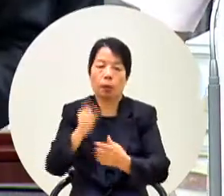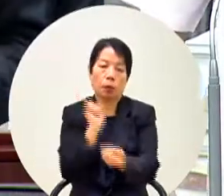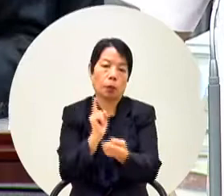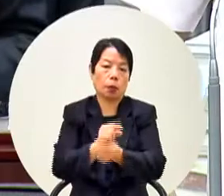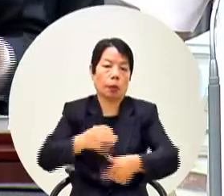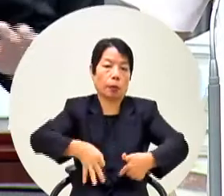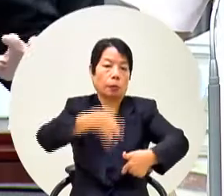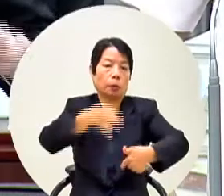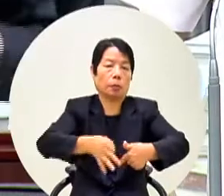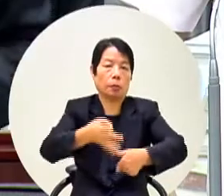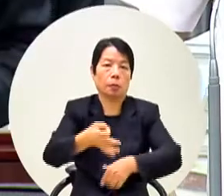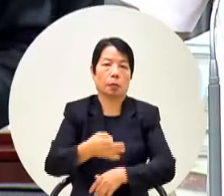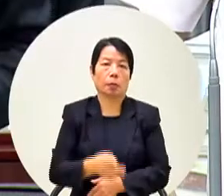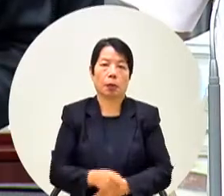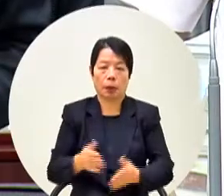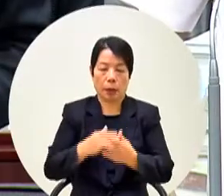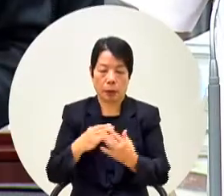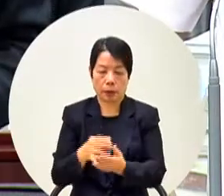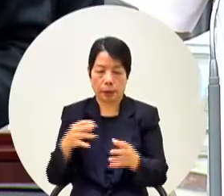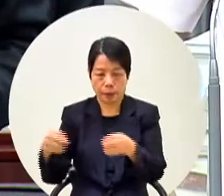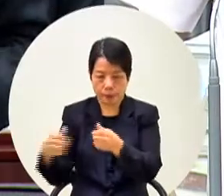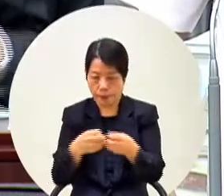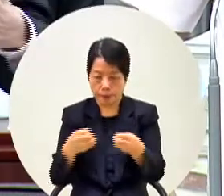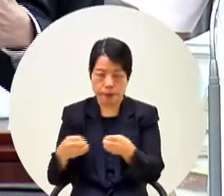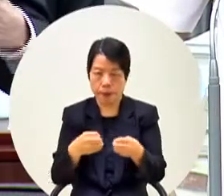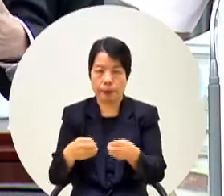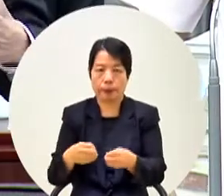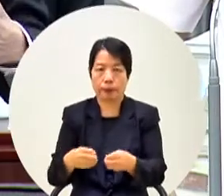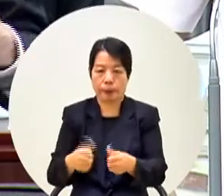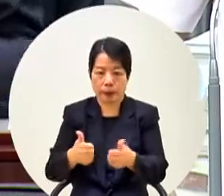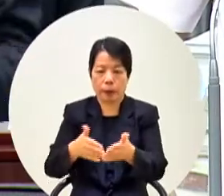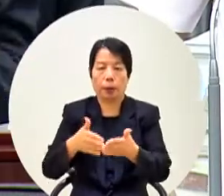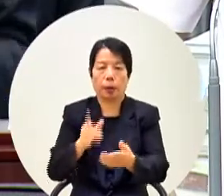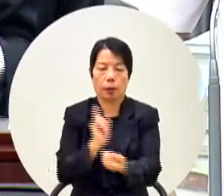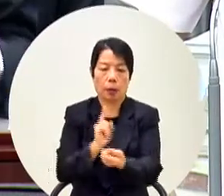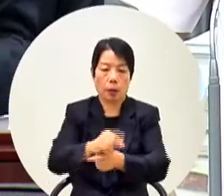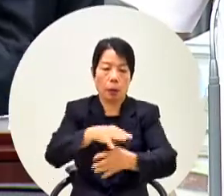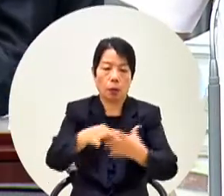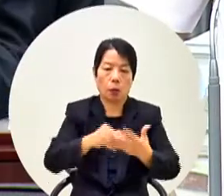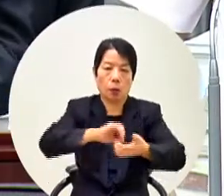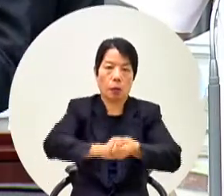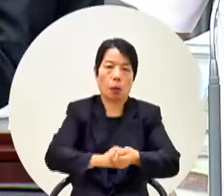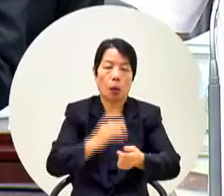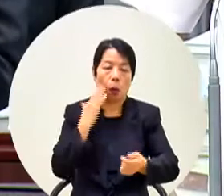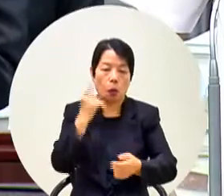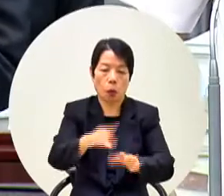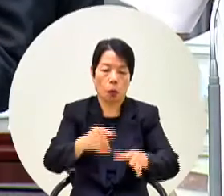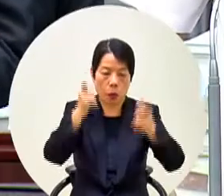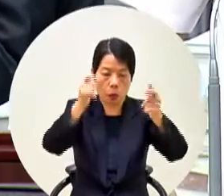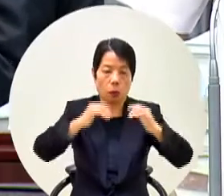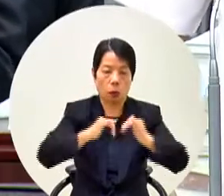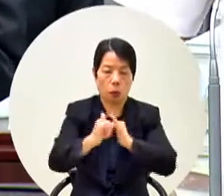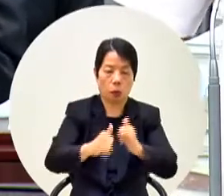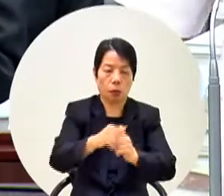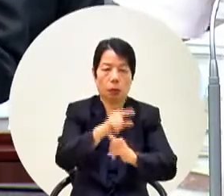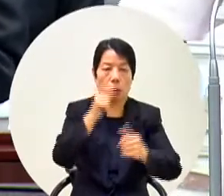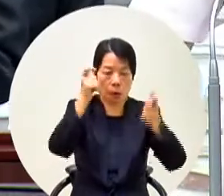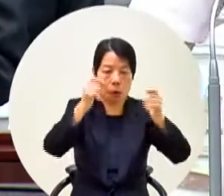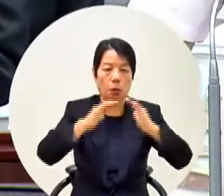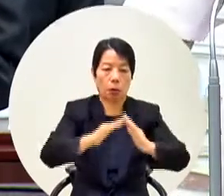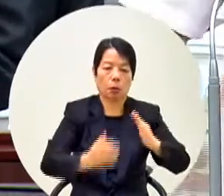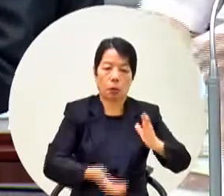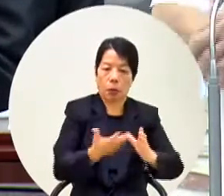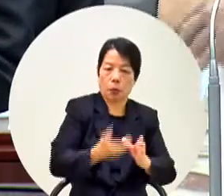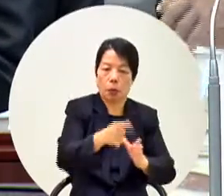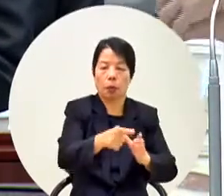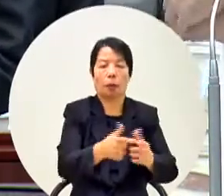分。咱来做一个检讨啦，吼、哦，袂使讲，因为咱真个规定就是讲，你若来高雄的粪扫伫高雄烧，就照咱高雄的收费的